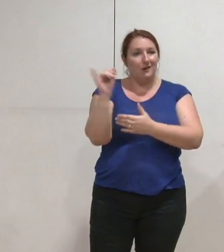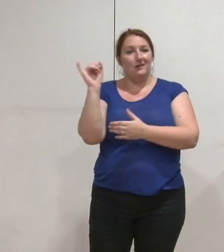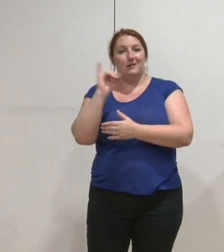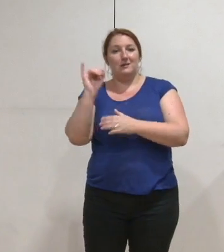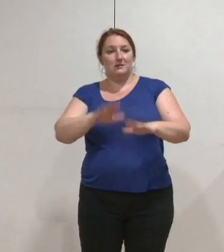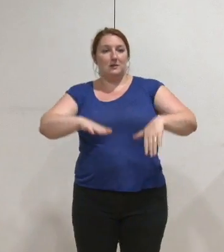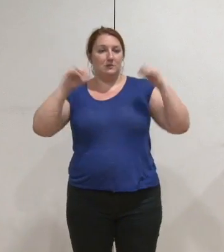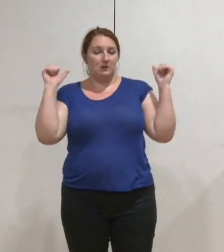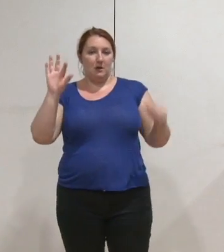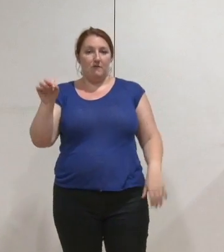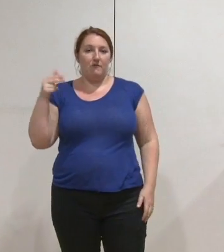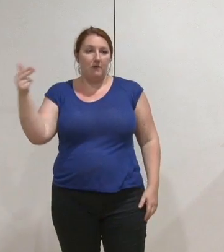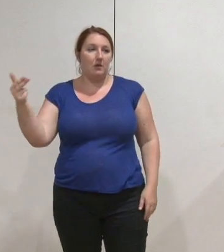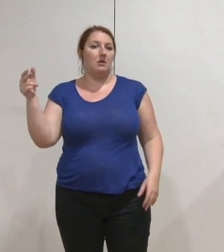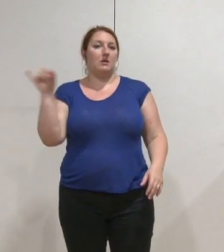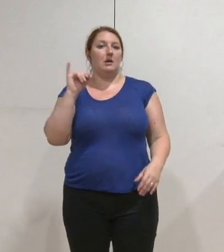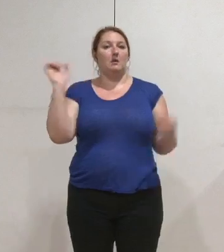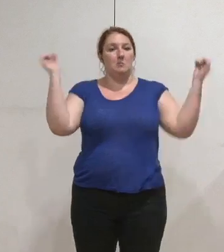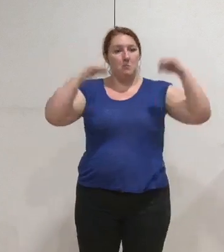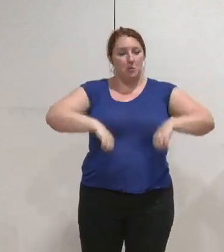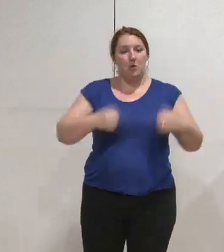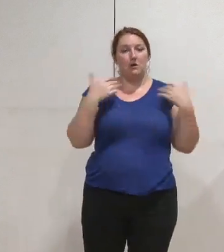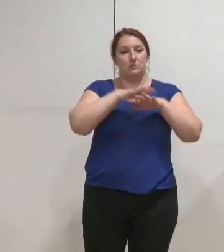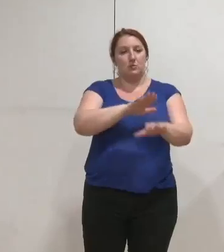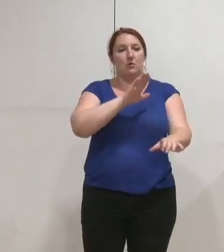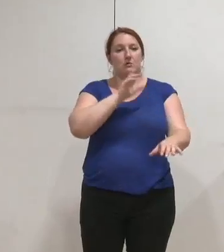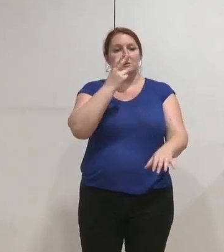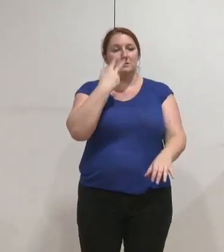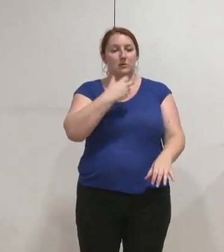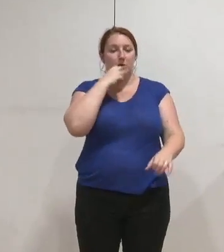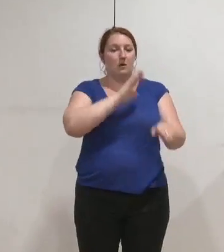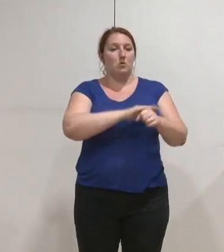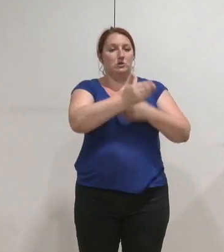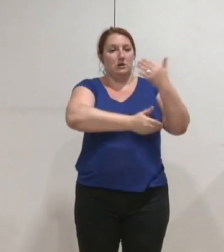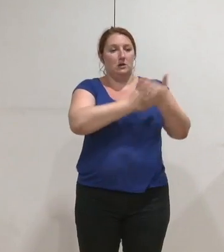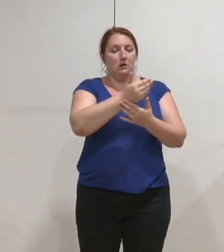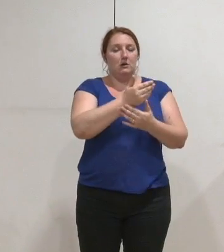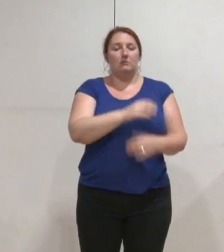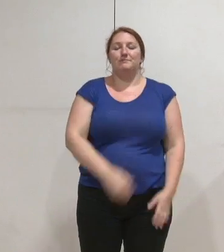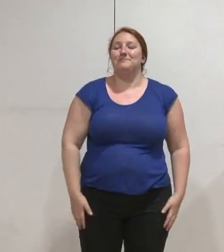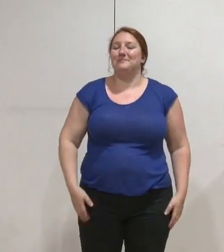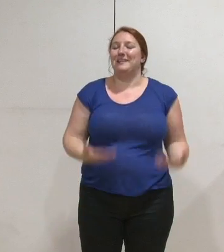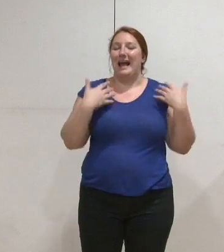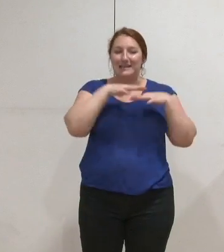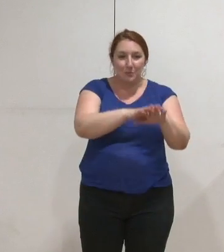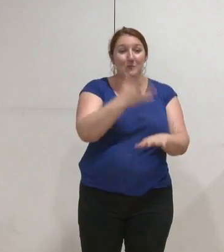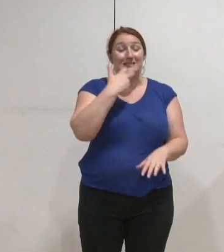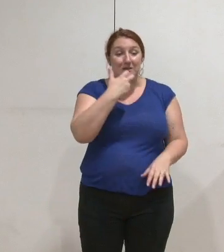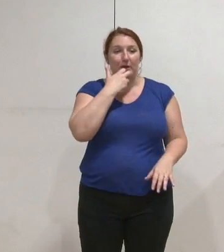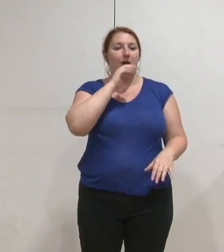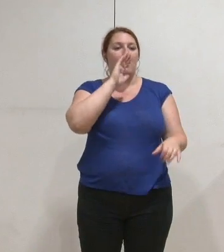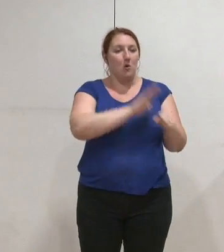qui s'abstient le Front National qui vote pour rassemblement citoyen de la gauche et les écologistes délibération adopté la